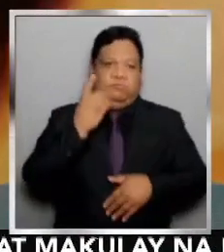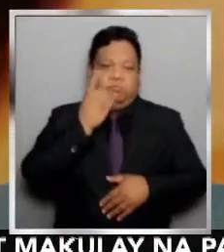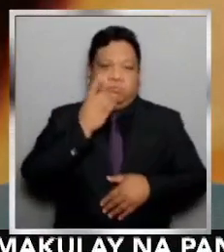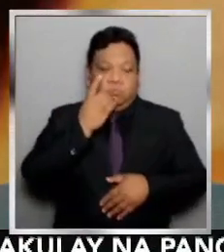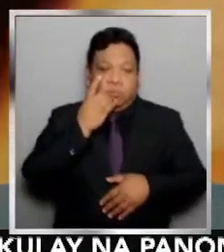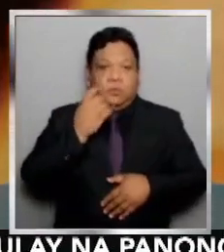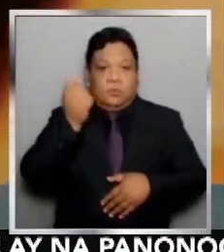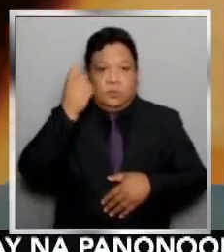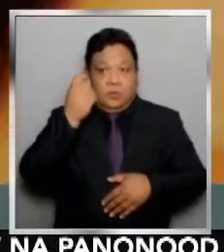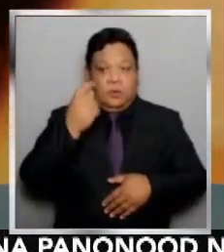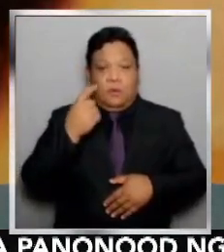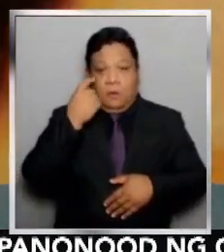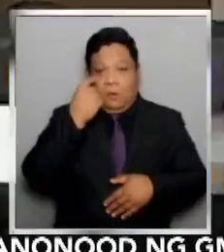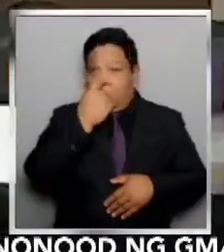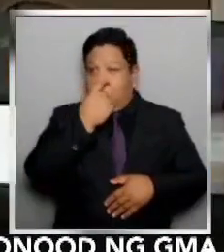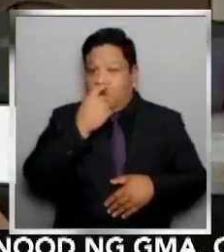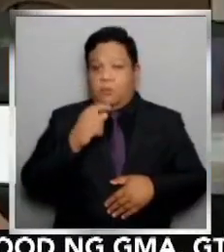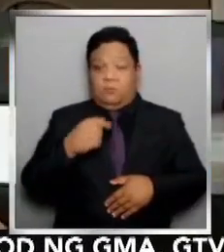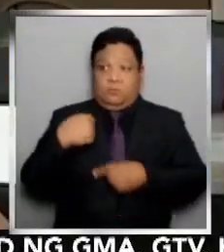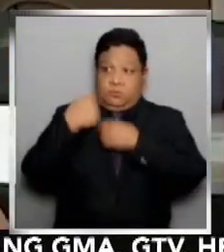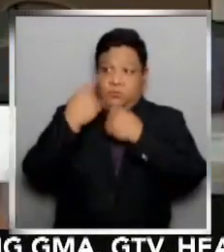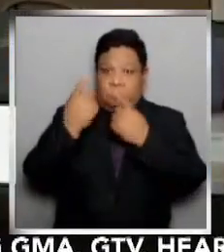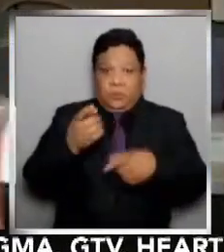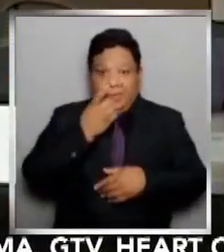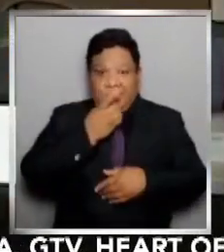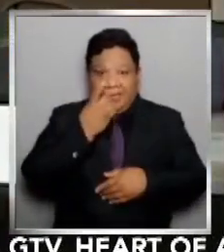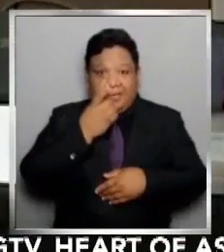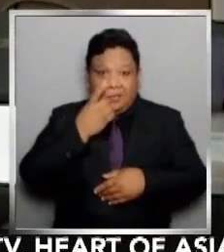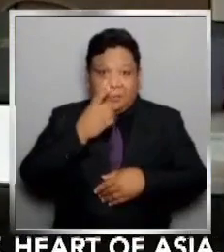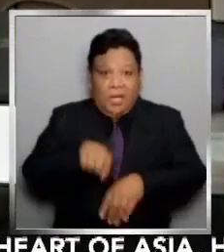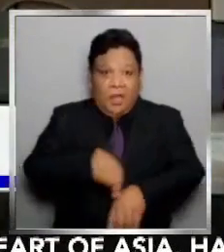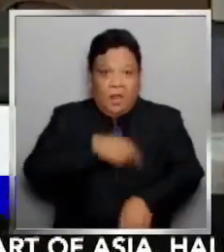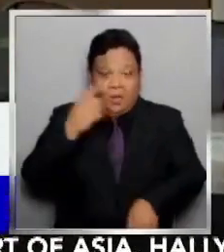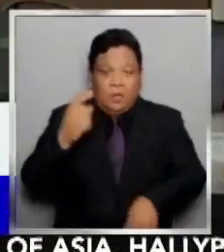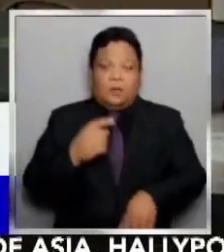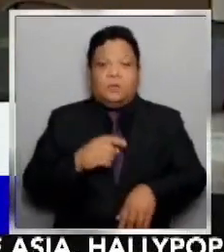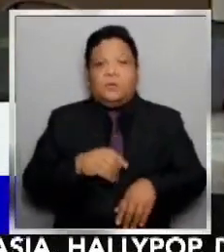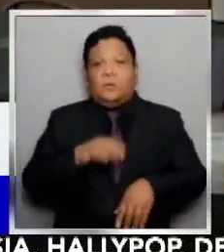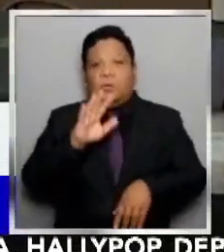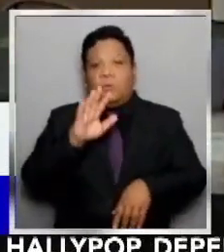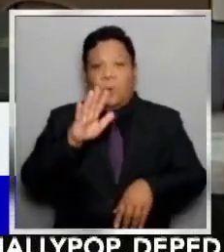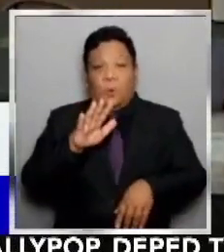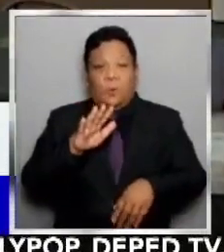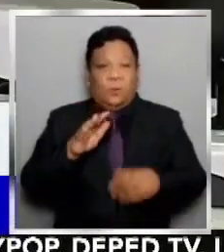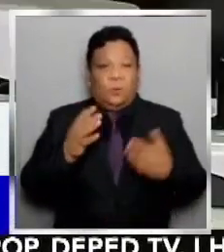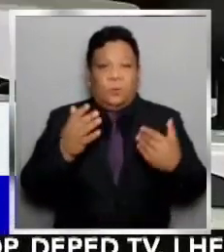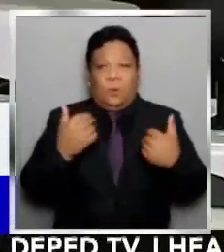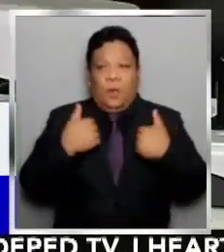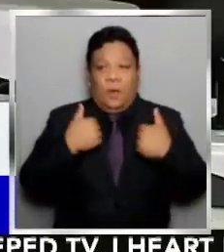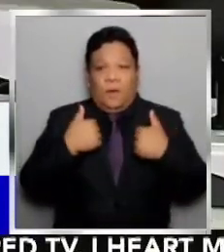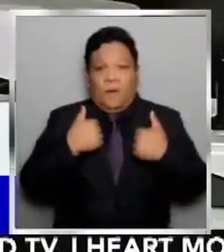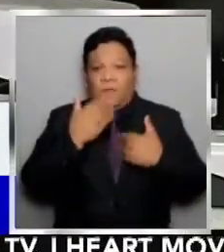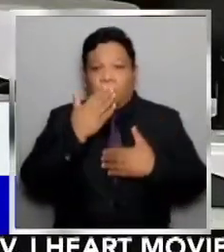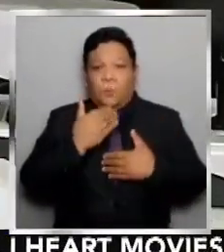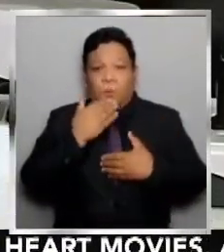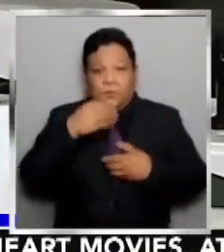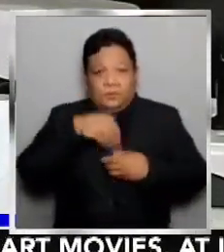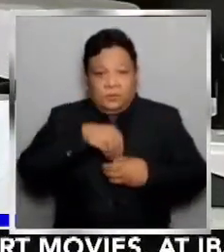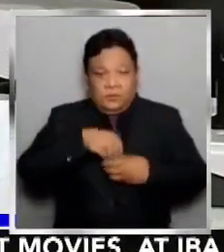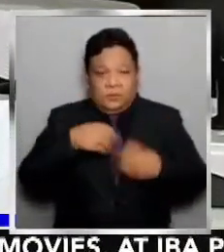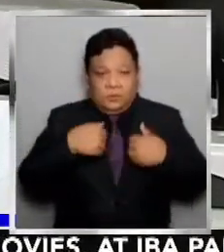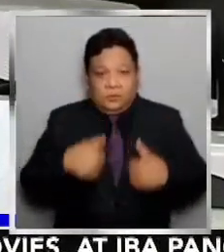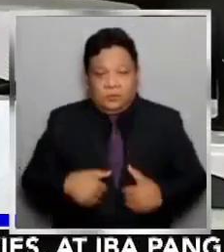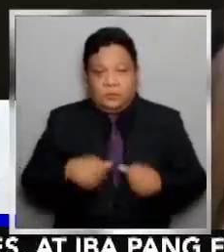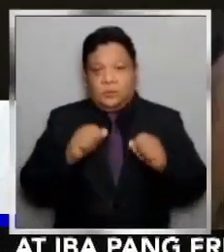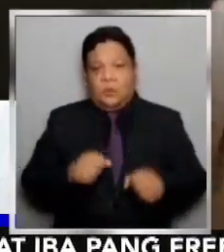na po kayong diabetic, yung ugat natin napupuno or naiipunan ng sugar na nakakapag-cause ng